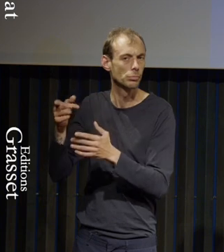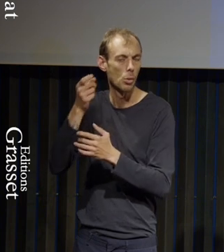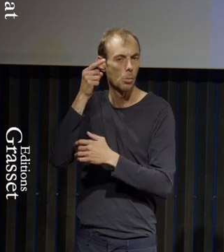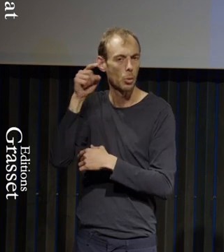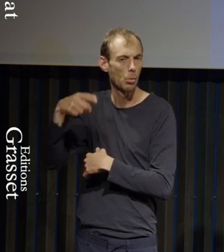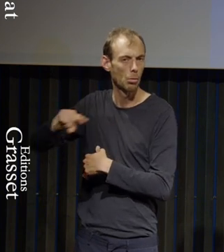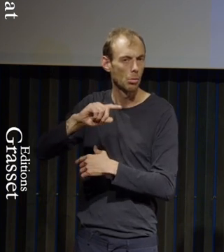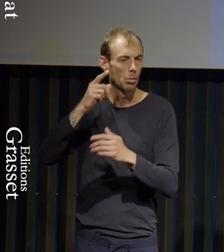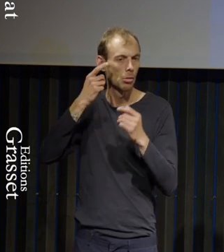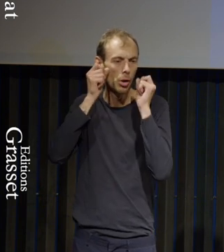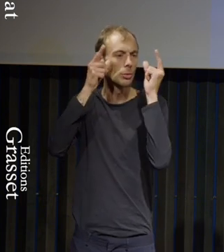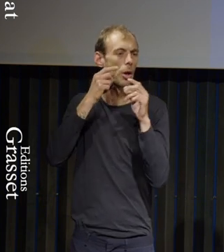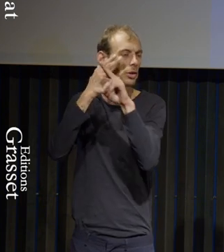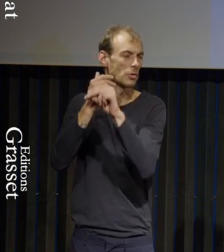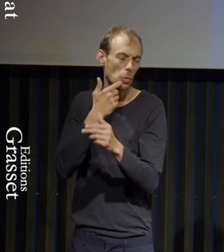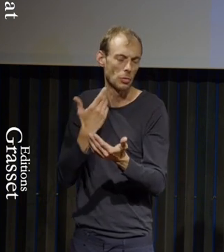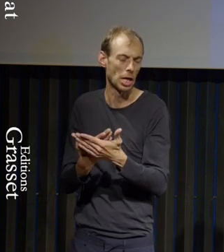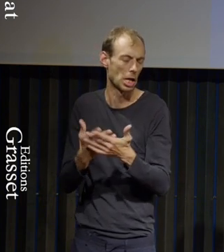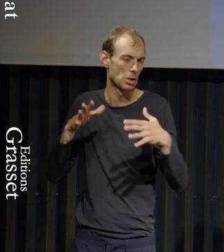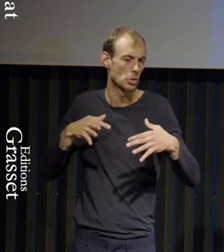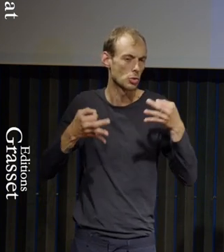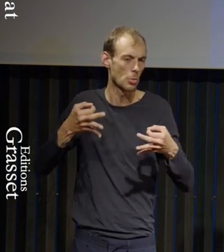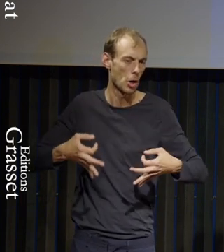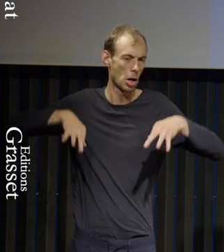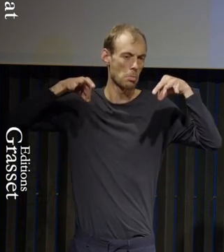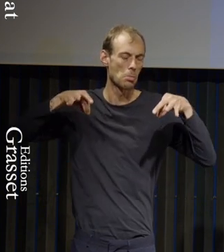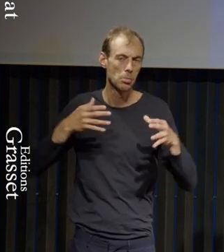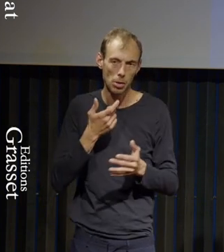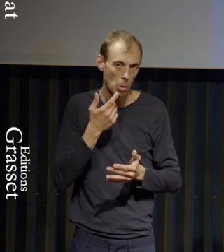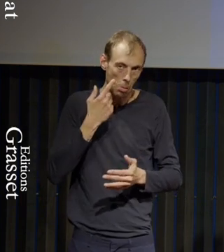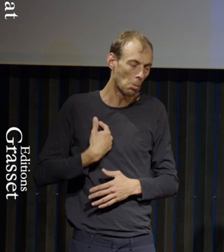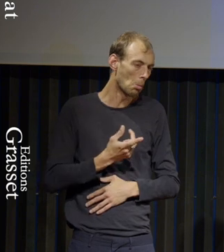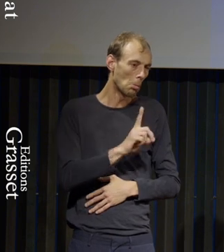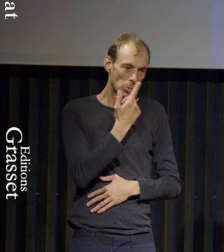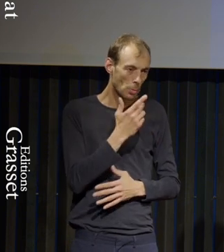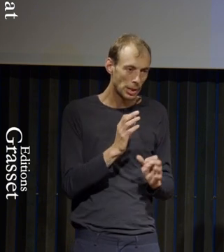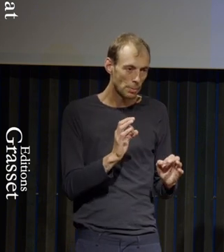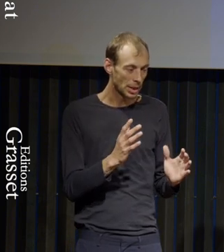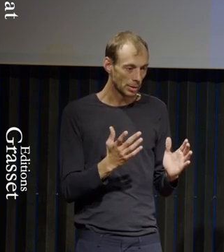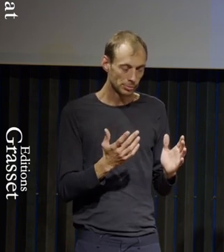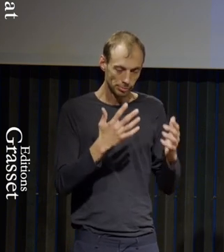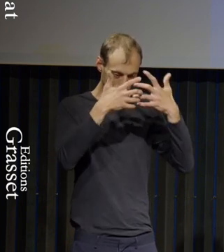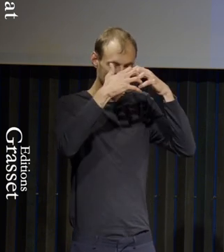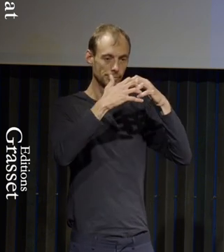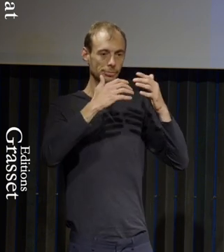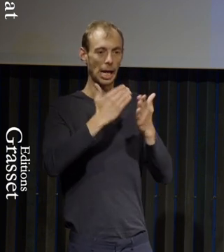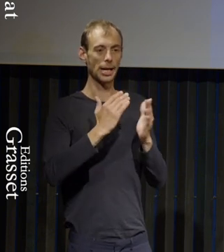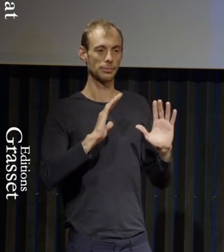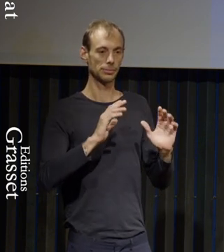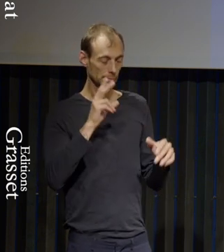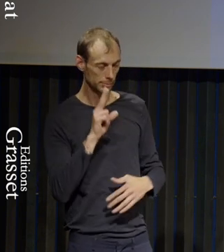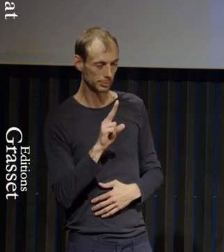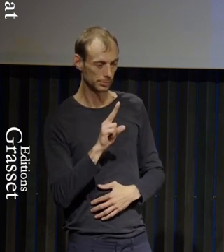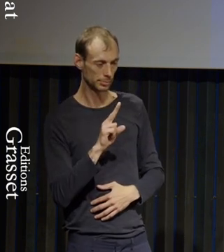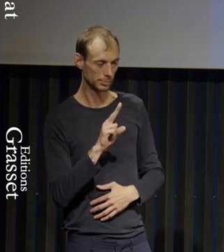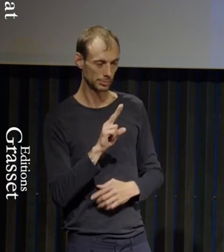juger. Je crois que c'est difficile, en fait. Mais c'est ce premier temps d'arrêt qui constate le caractère surprenant